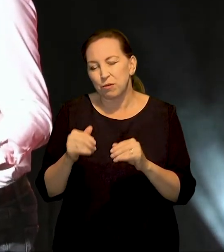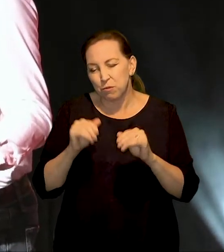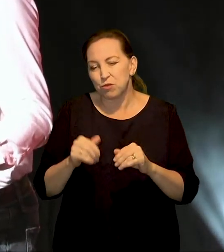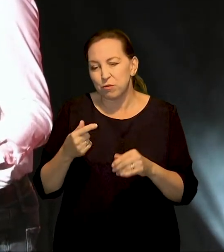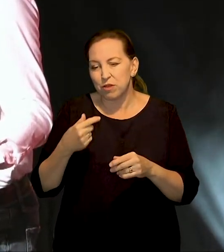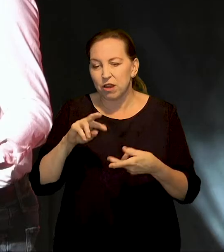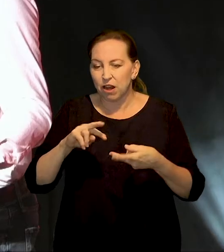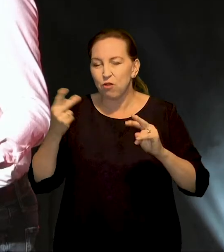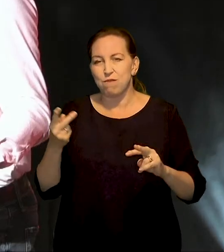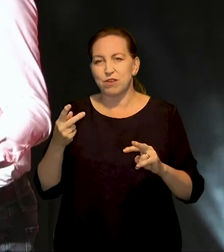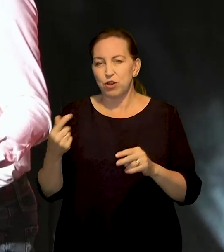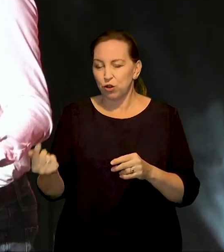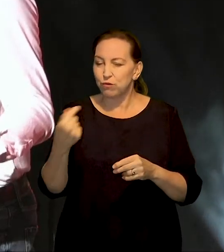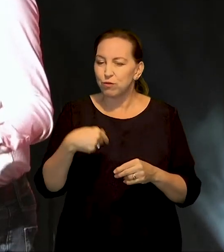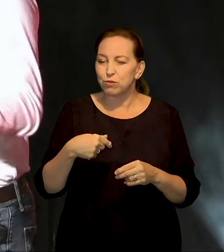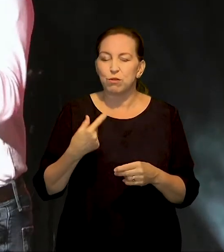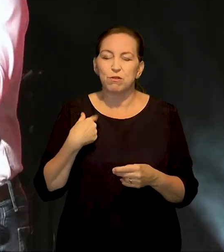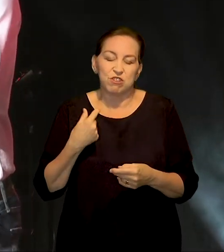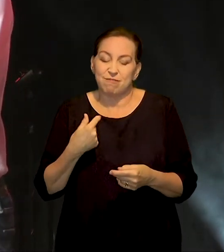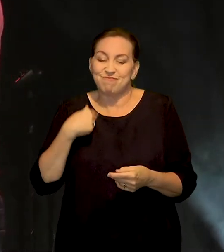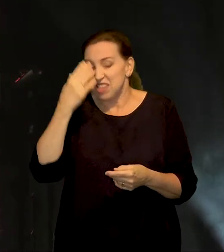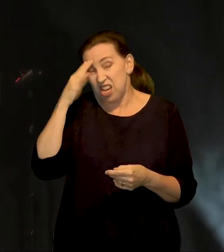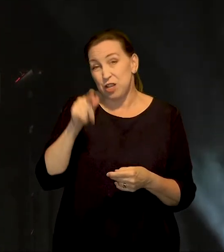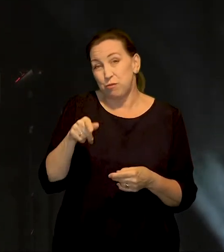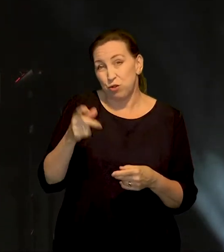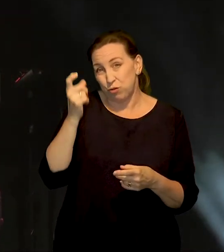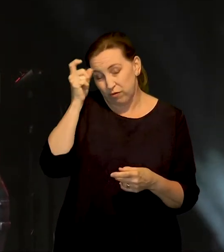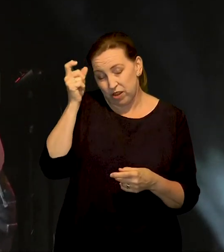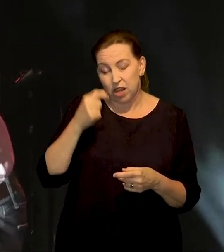I zostały same rutyny i została